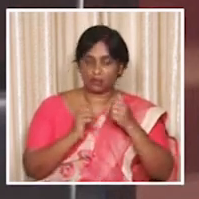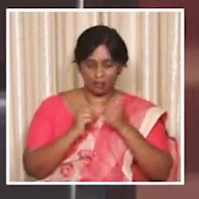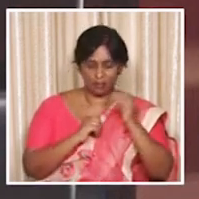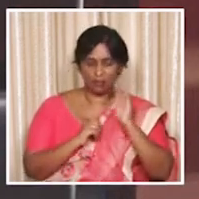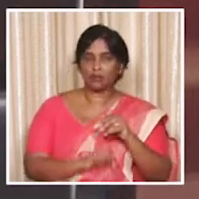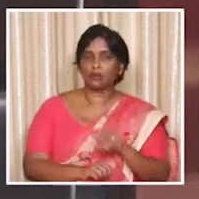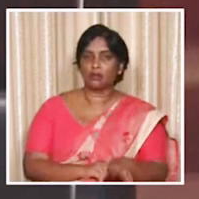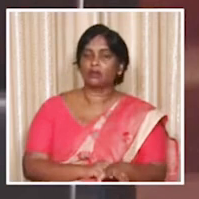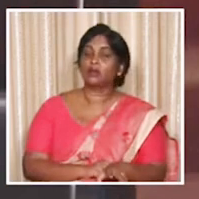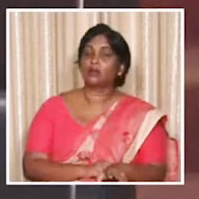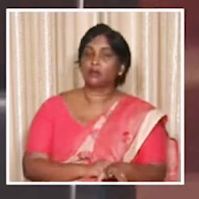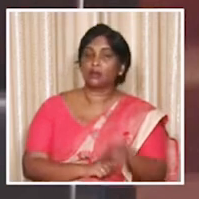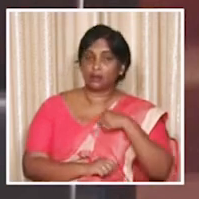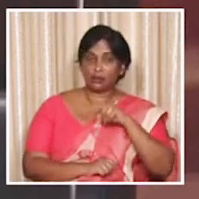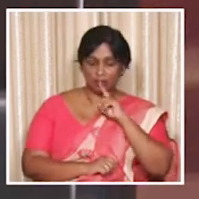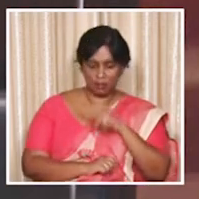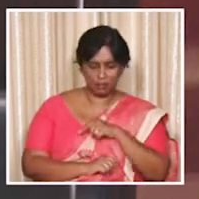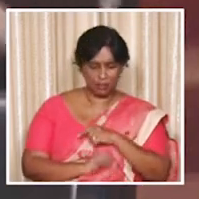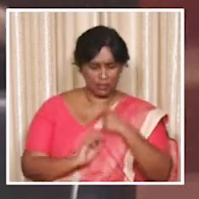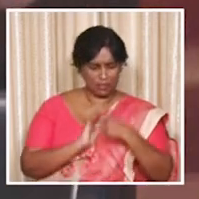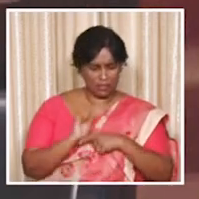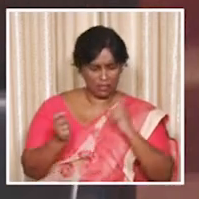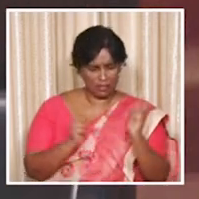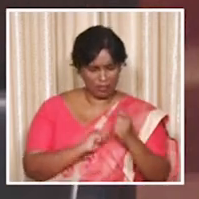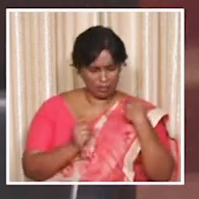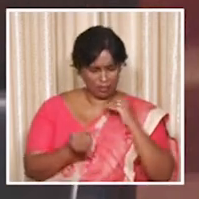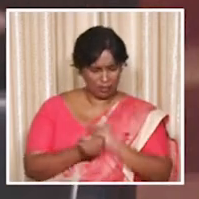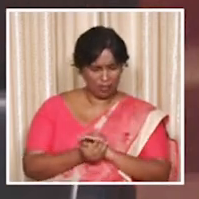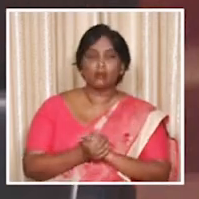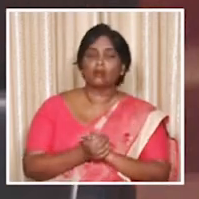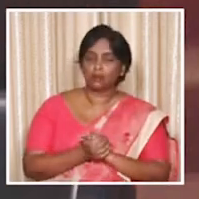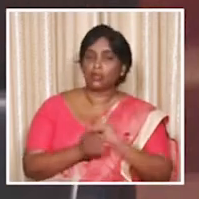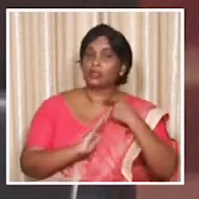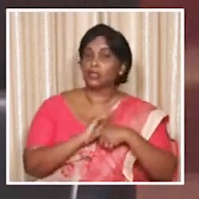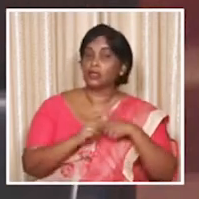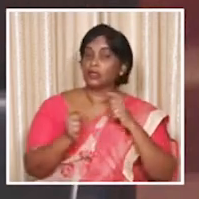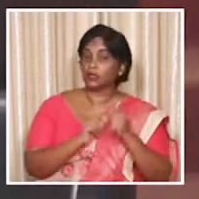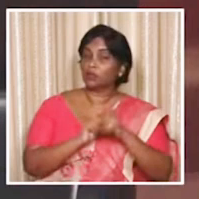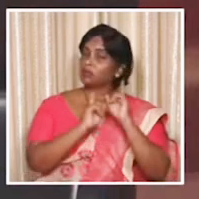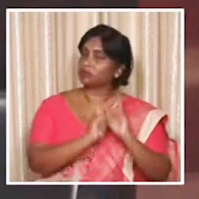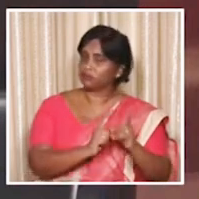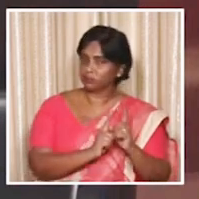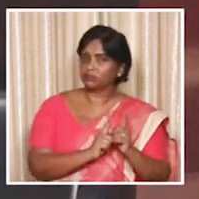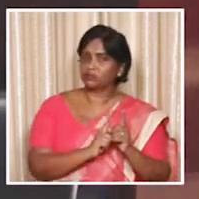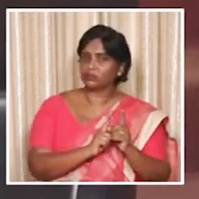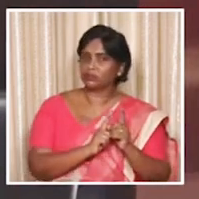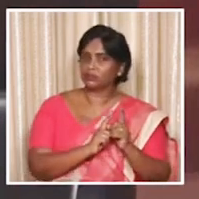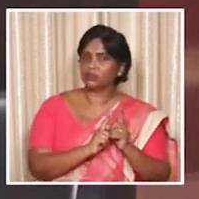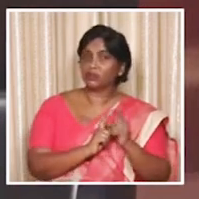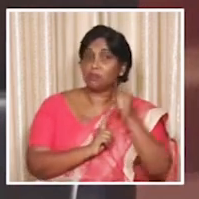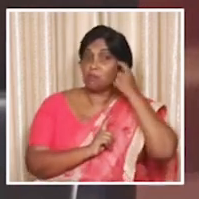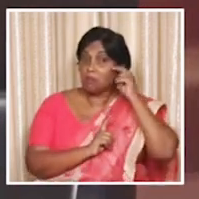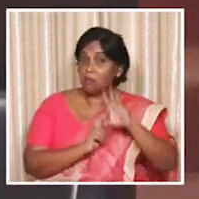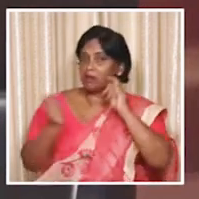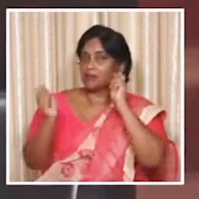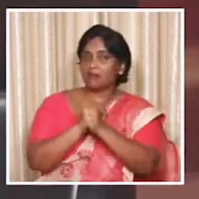කෙරුවේ ඒතර මම ඔබතුමාට කියන්නේ මේ ශ්‍රී ලංකා ක්‍රිකට් තියාගෙන ශ්‍රී ලංකා ක්‍රිකට් ඔහොම තියාගෙන ඔය බලාපොරොත්තු